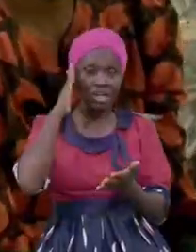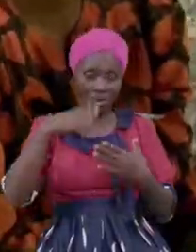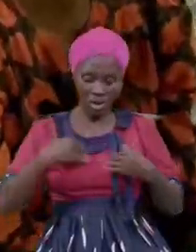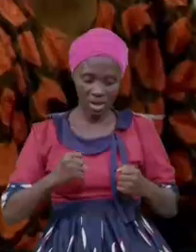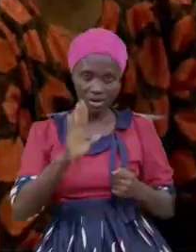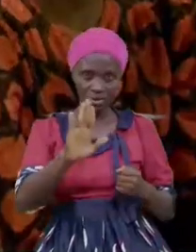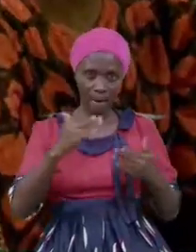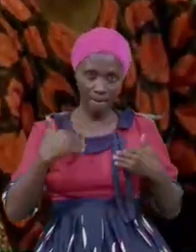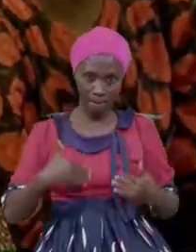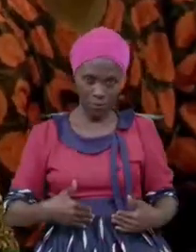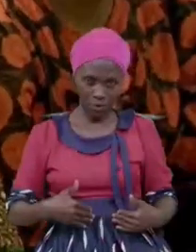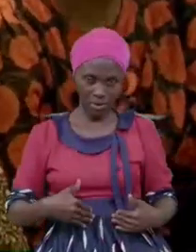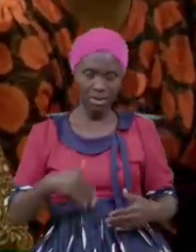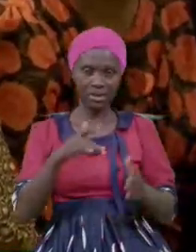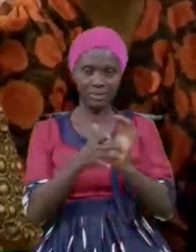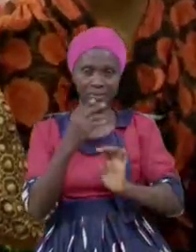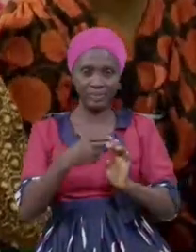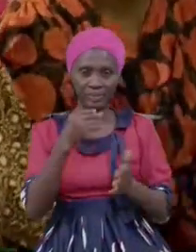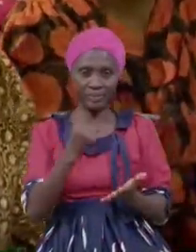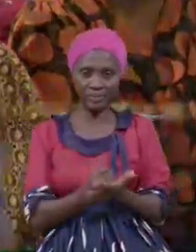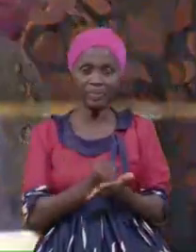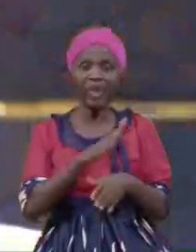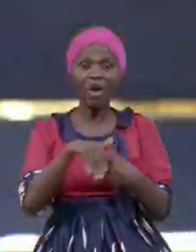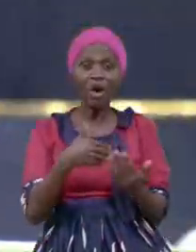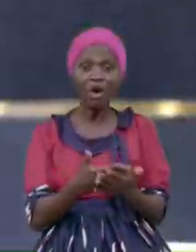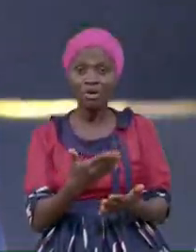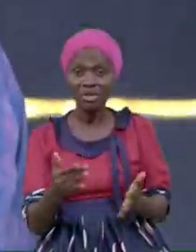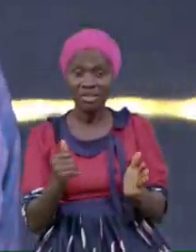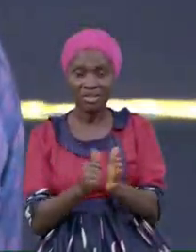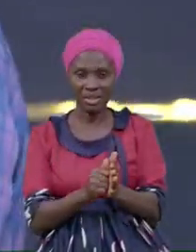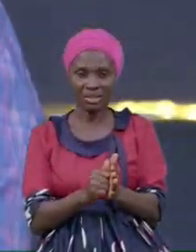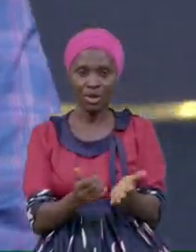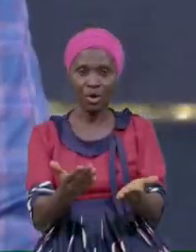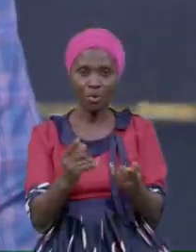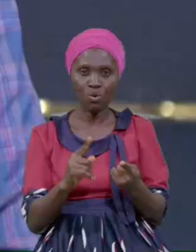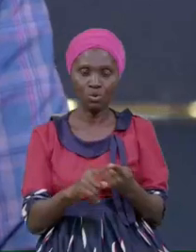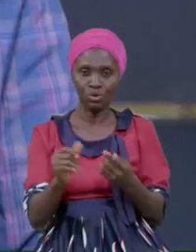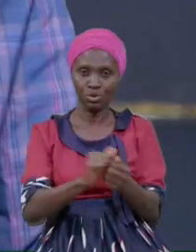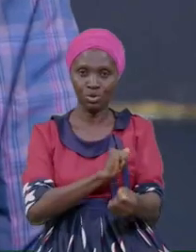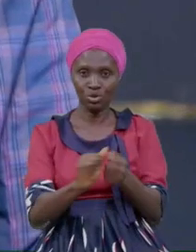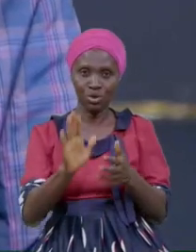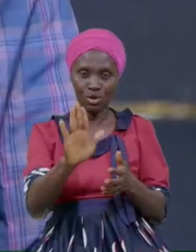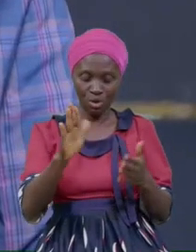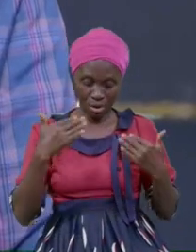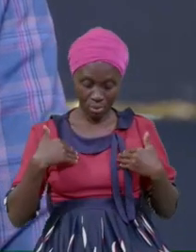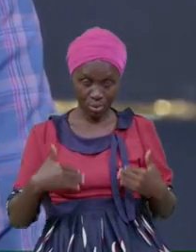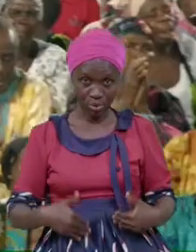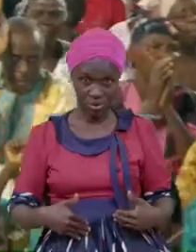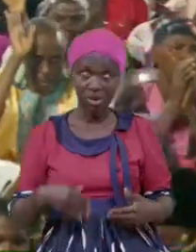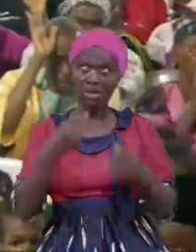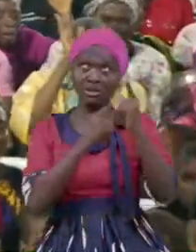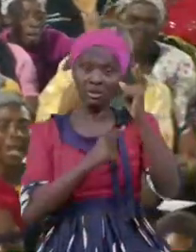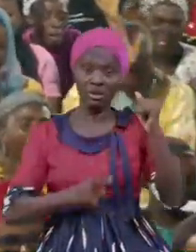corps. Toutes ces choses qui veulent détruire ton organisme, le Seigneur va tout